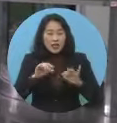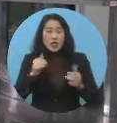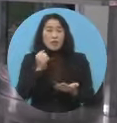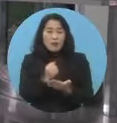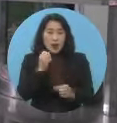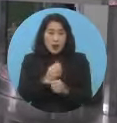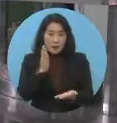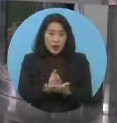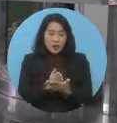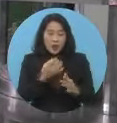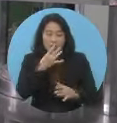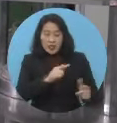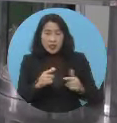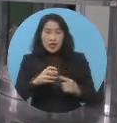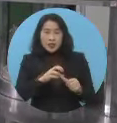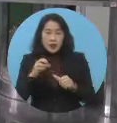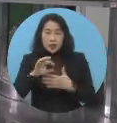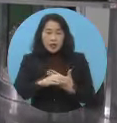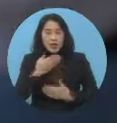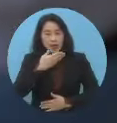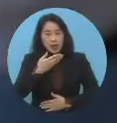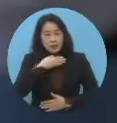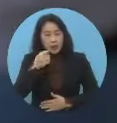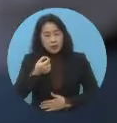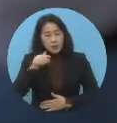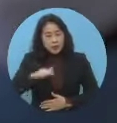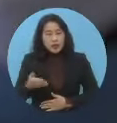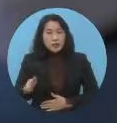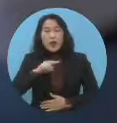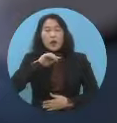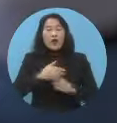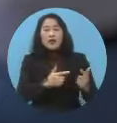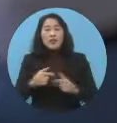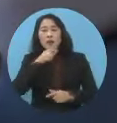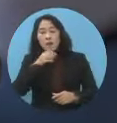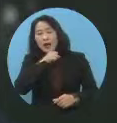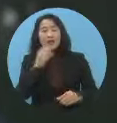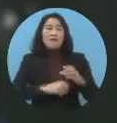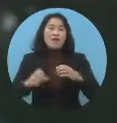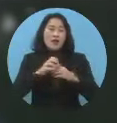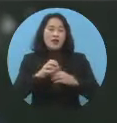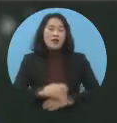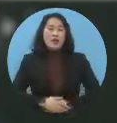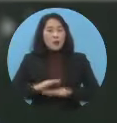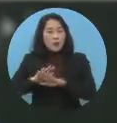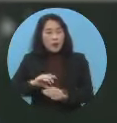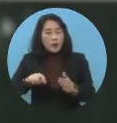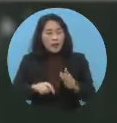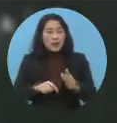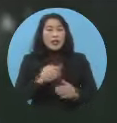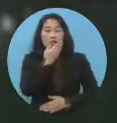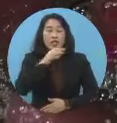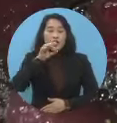곡물 당을 사용하면 당도는 기존 제품보다 약간 낮지만 과일 맛은 더 사랑합니다 또 곡물 발효 에게 포함된